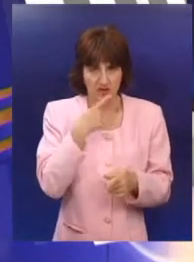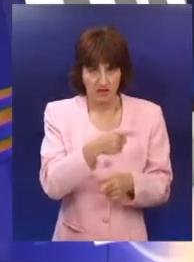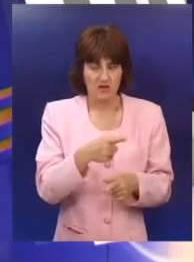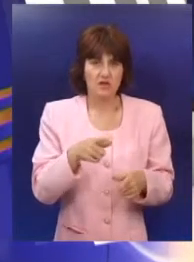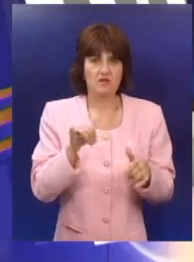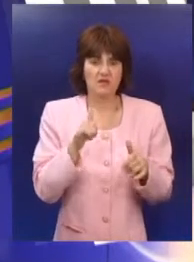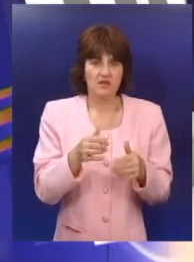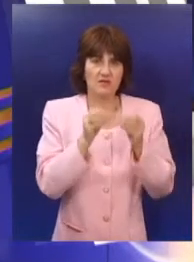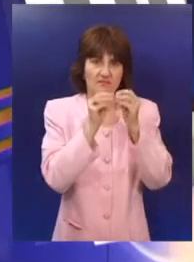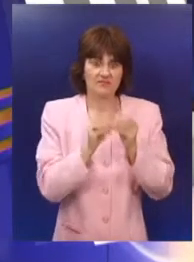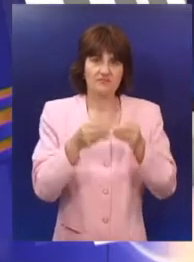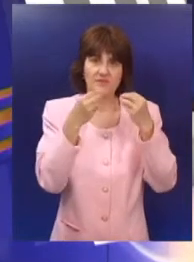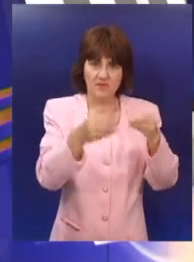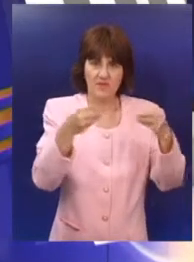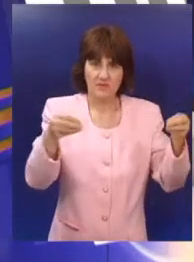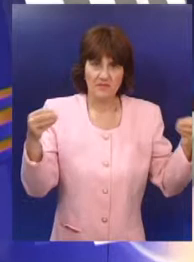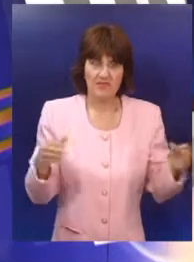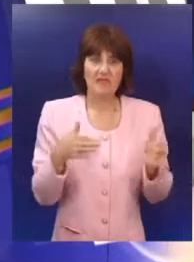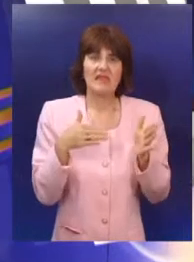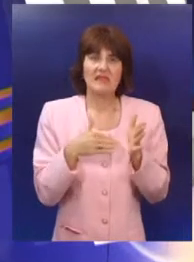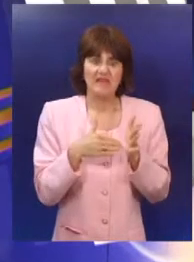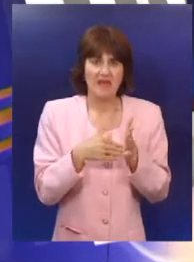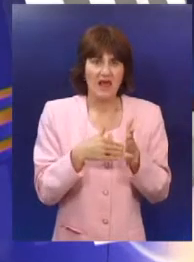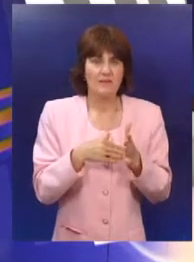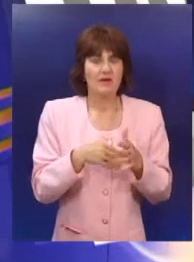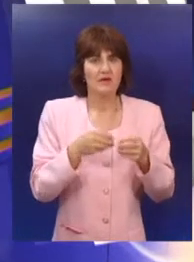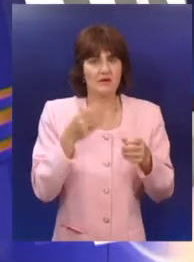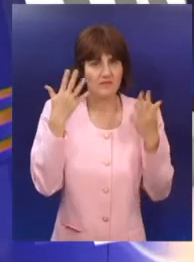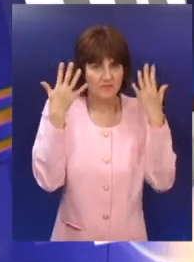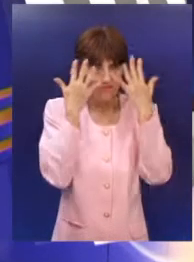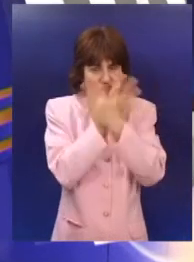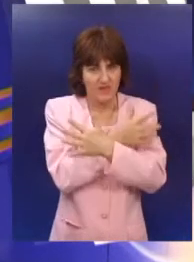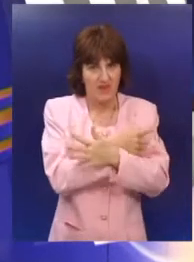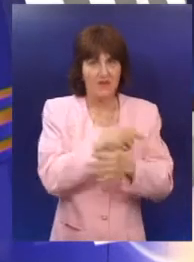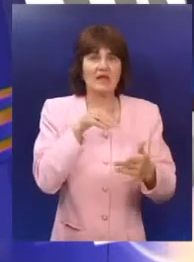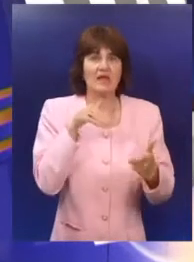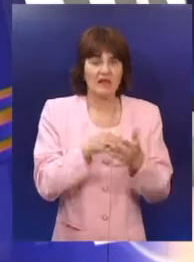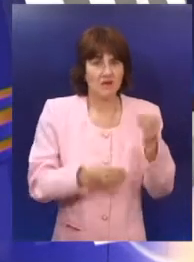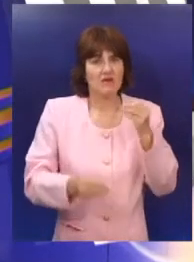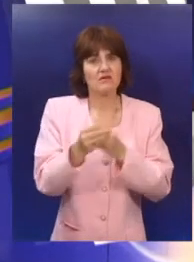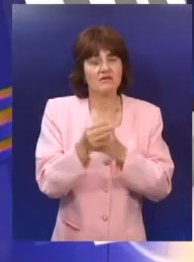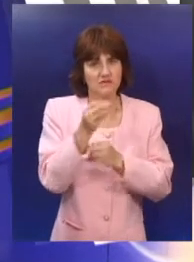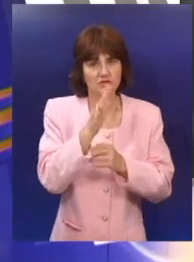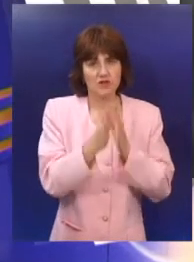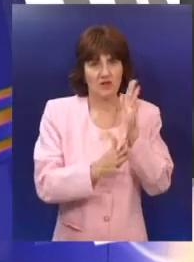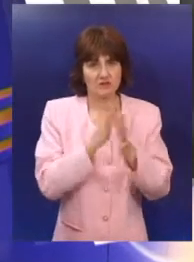Omladinskom kulturnom klubu Skladište istaknuto je i da je potrebno razbiti zabludu da o ovoj temi ne treba